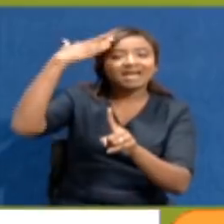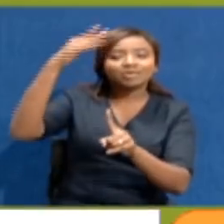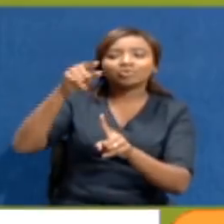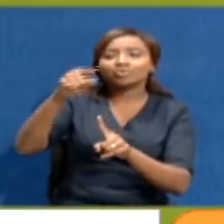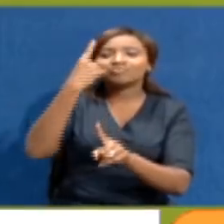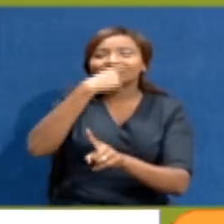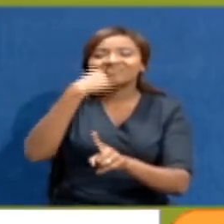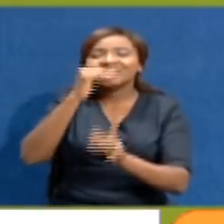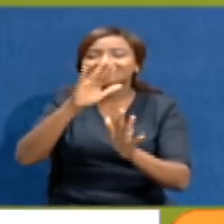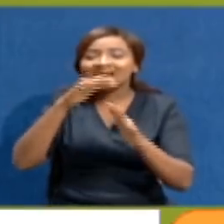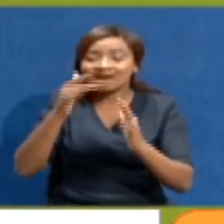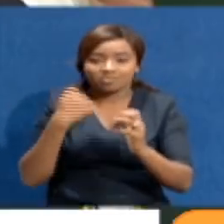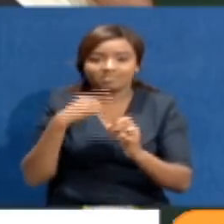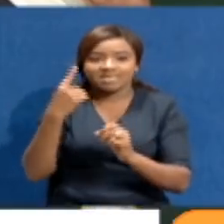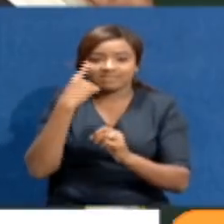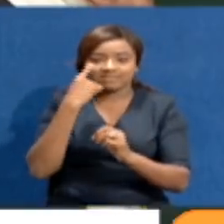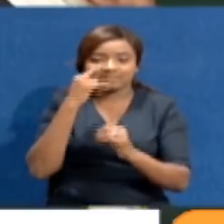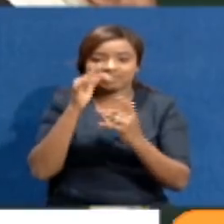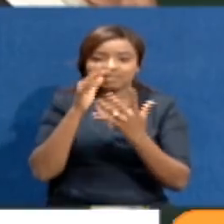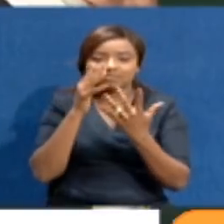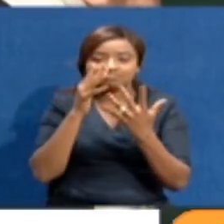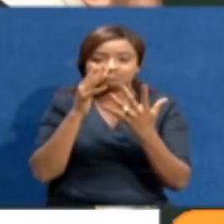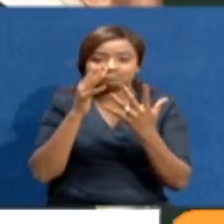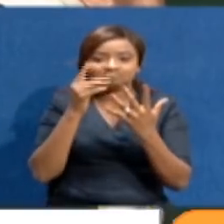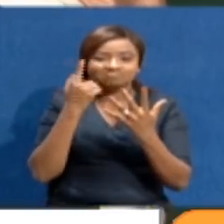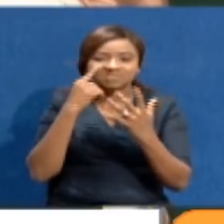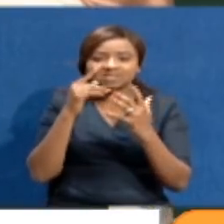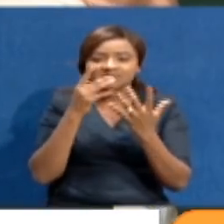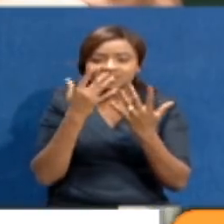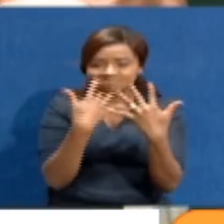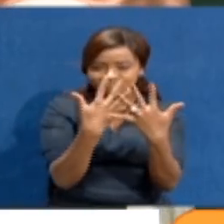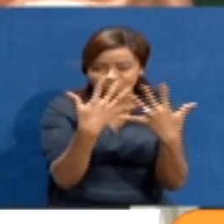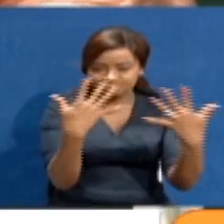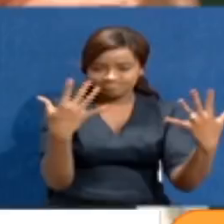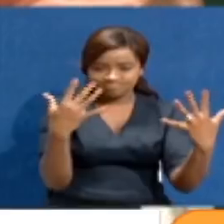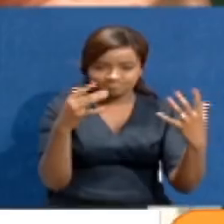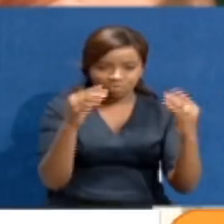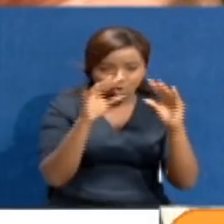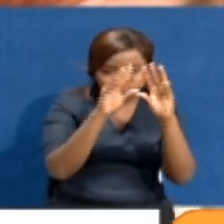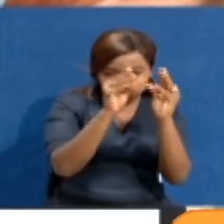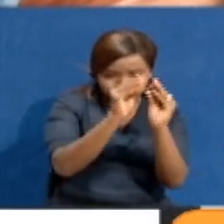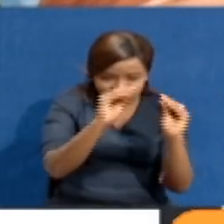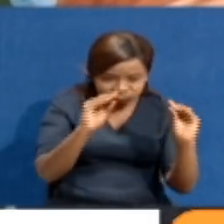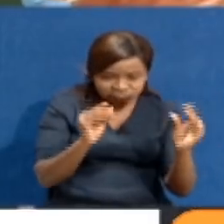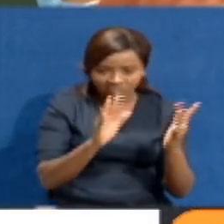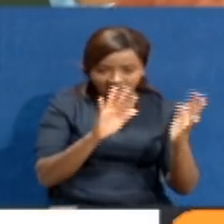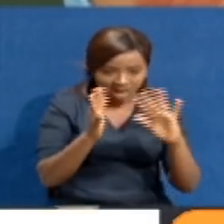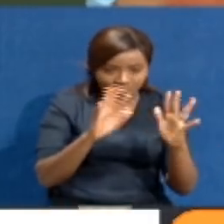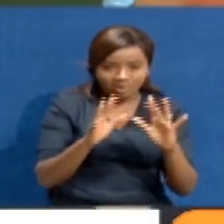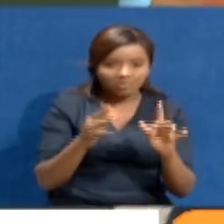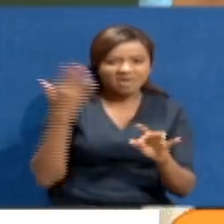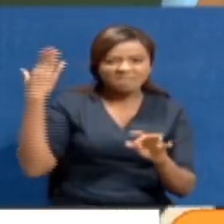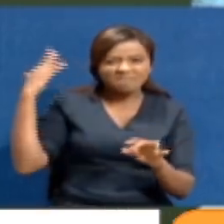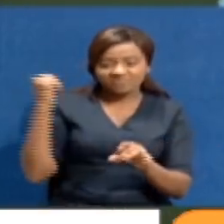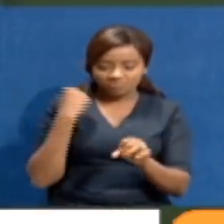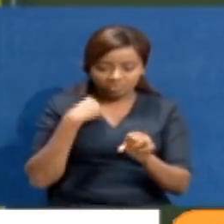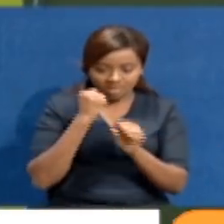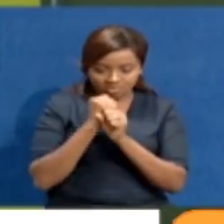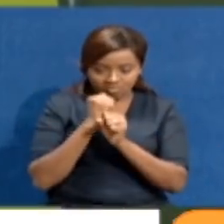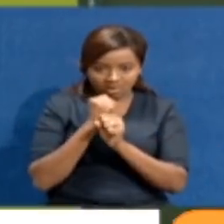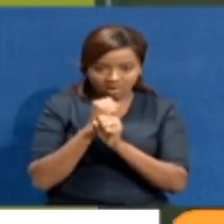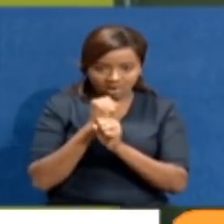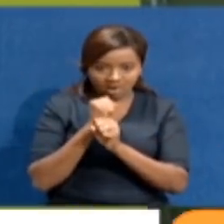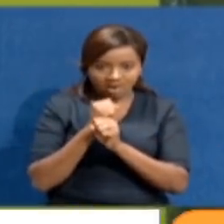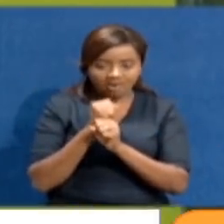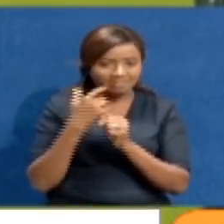mtu anafanana vipi. Hii ni hali imenipata baadaye maishani. Nilikuwa nafanya kazi nikiwa clearing agent.